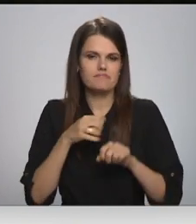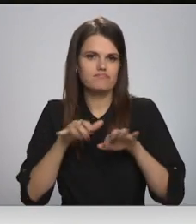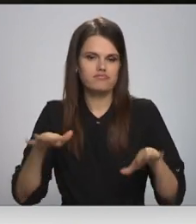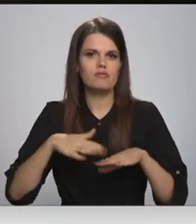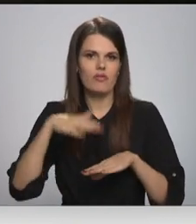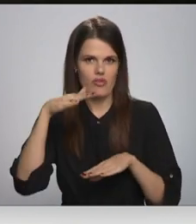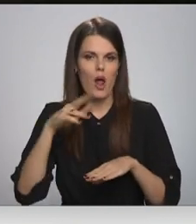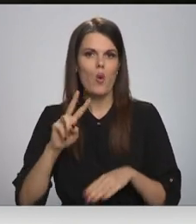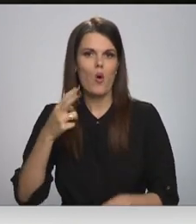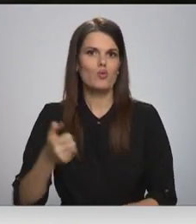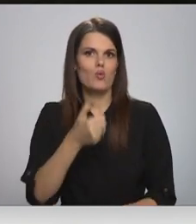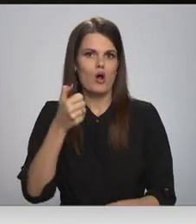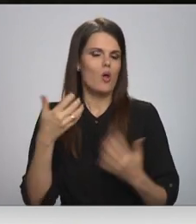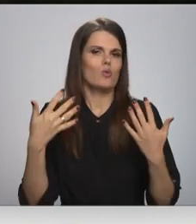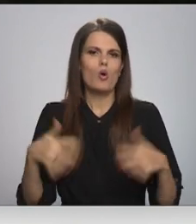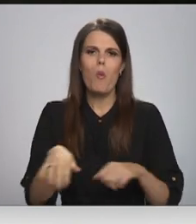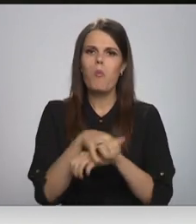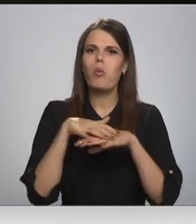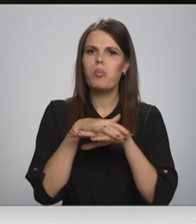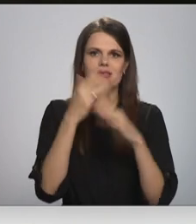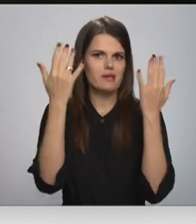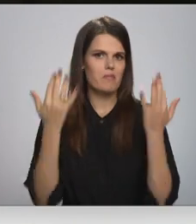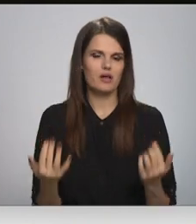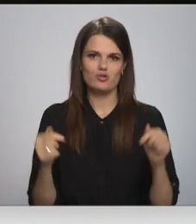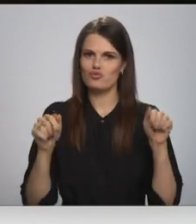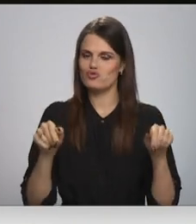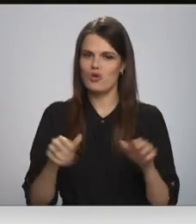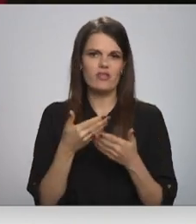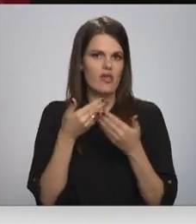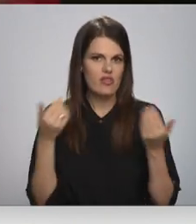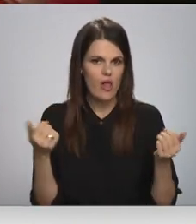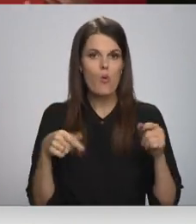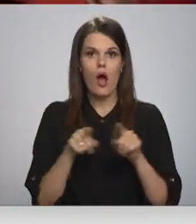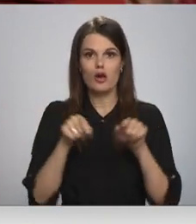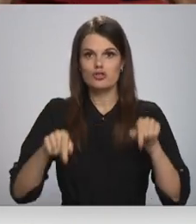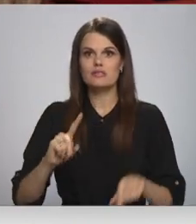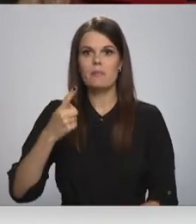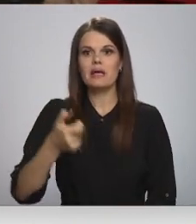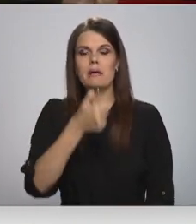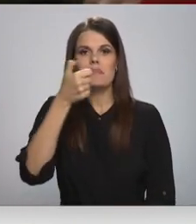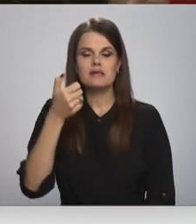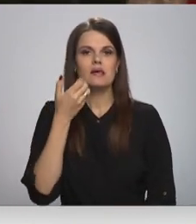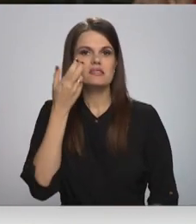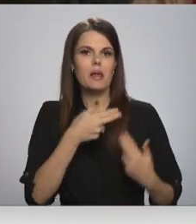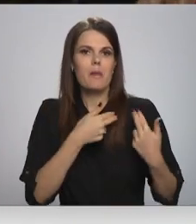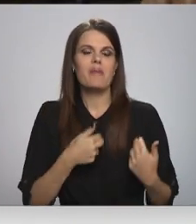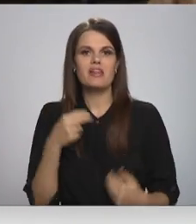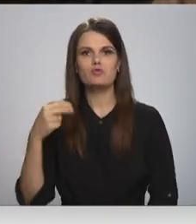jau otro gadu nekādi publiski pasākumi šeit nenotiek, un šis ir arī pirmais gads, kad Biedrība